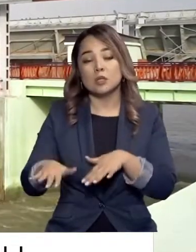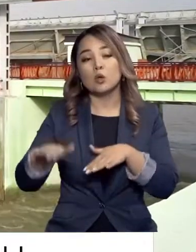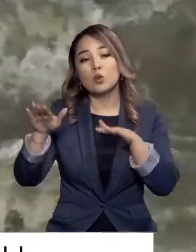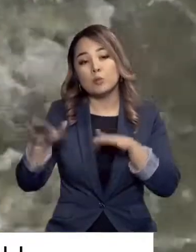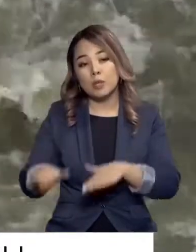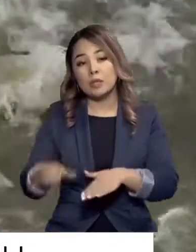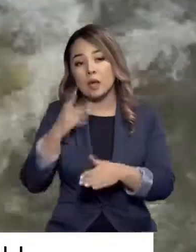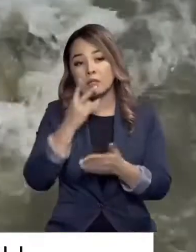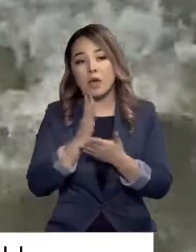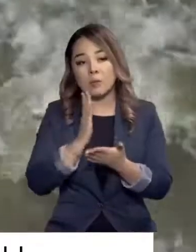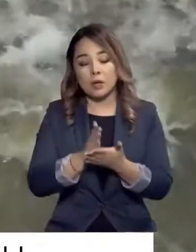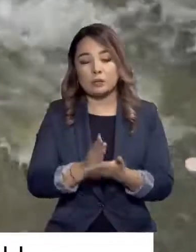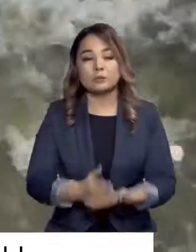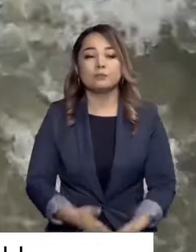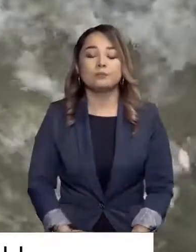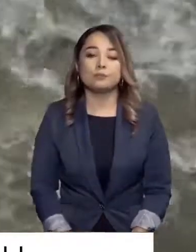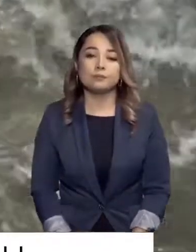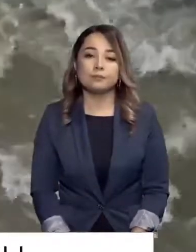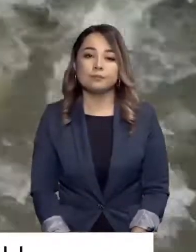ағып жатыр.